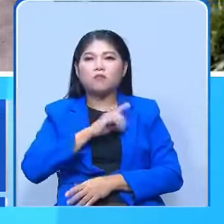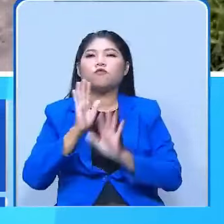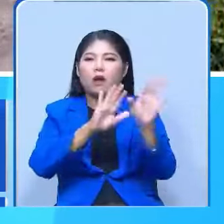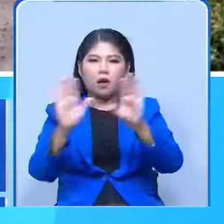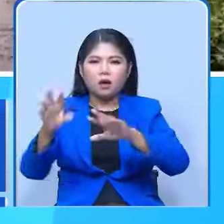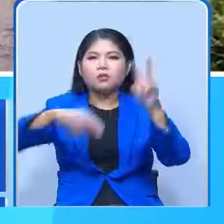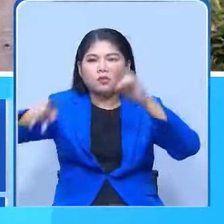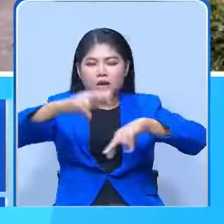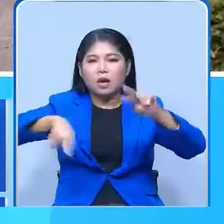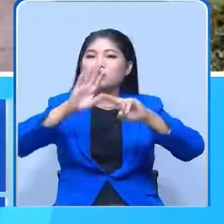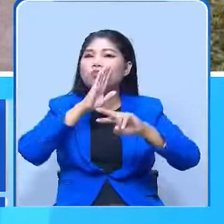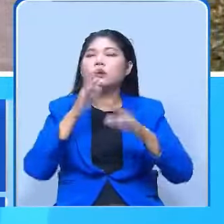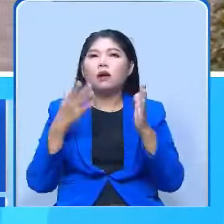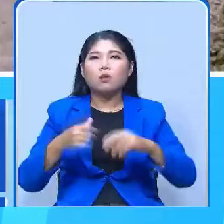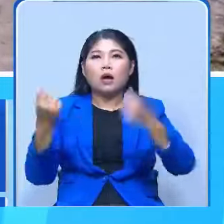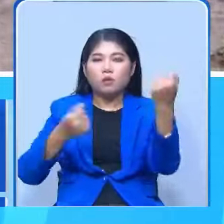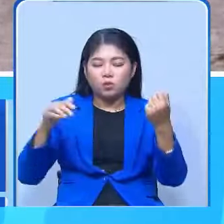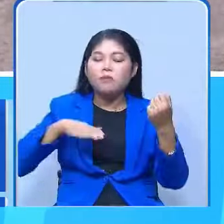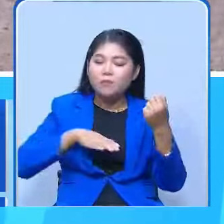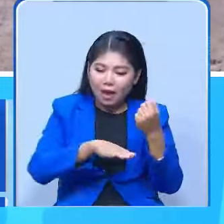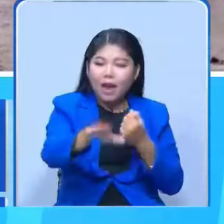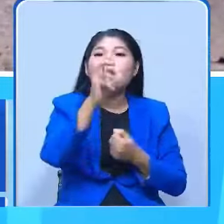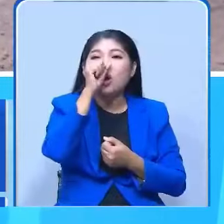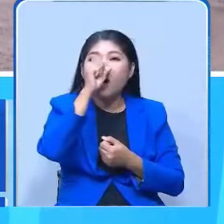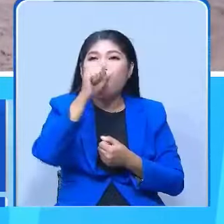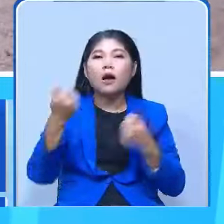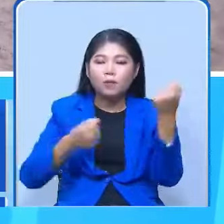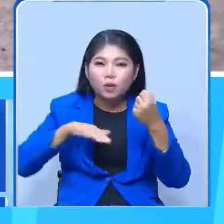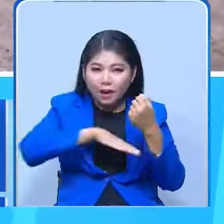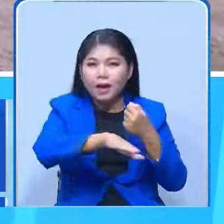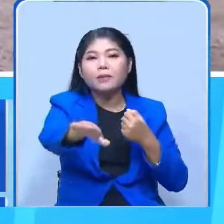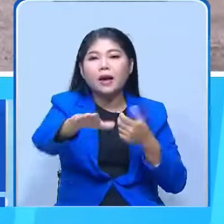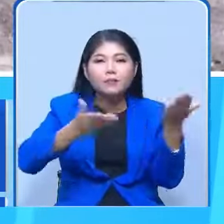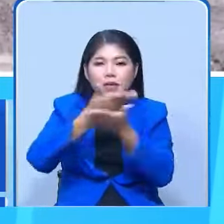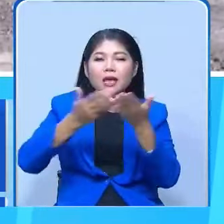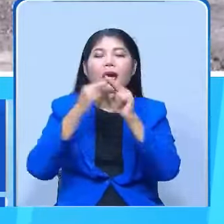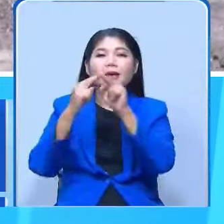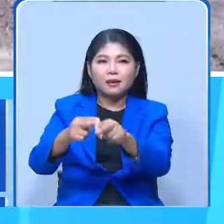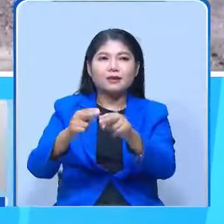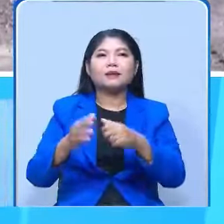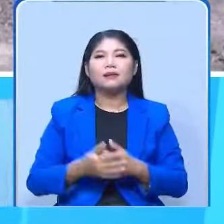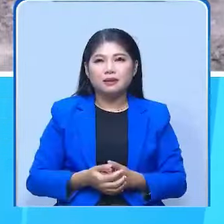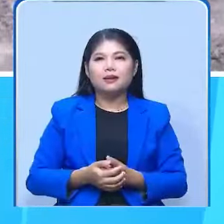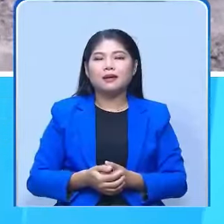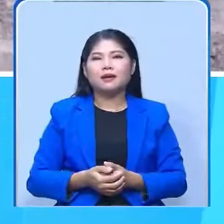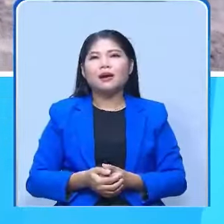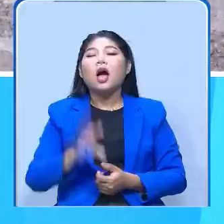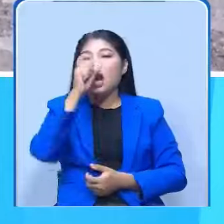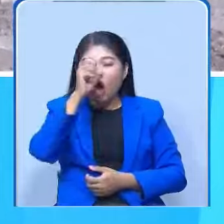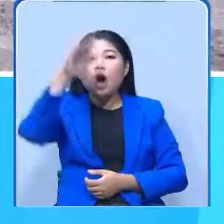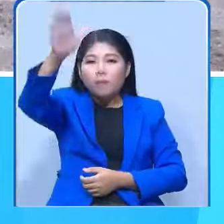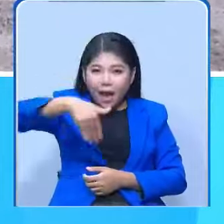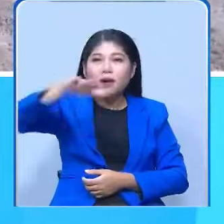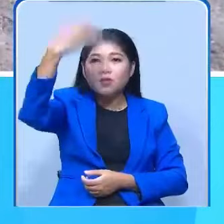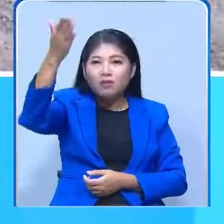ได้ไหมหรือว่าท่านลองมาขับรถผ่านถนนเส้นนี้ดู ท่านงั้นเดี๋ยวท่านค่อยพิจารณาเองว่าจะดูแลหรือเปล่า ก็ประมาณนี้เลย ให้ท่านลองมา